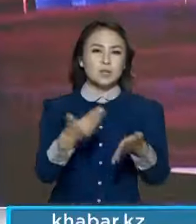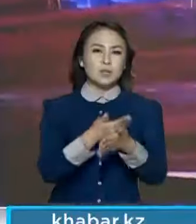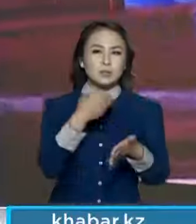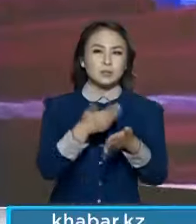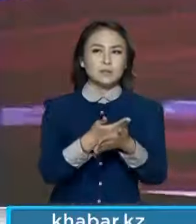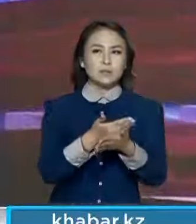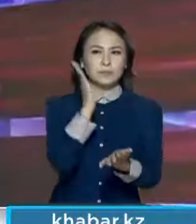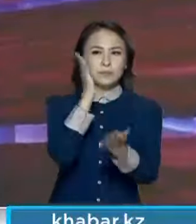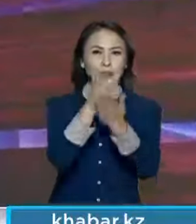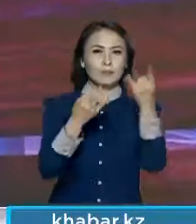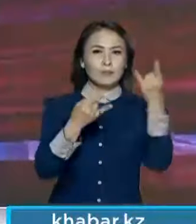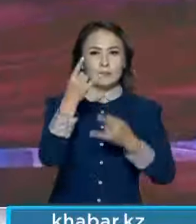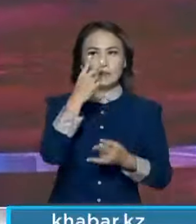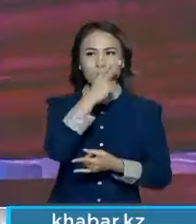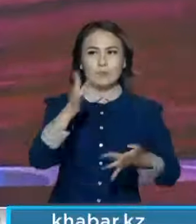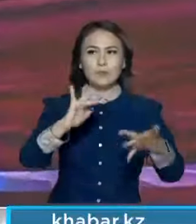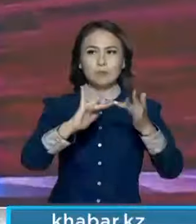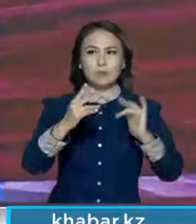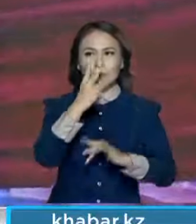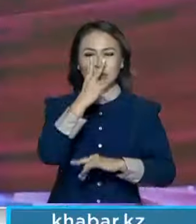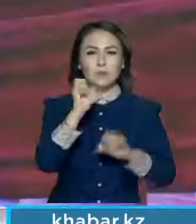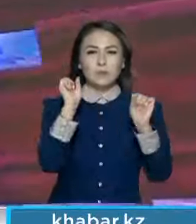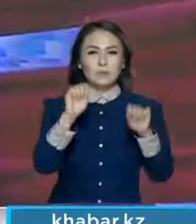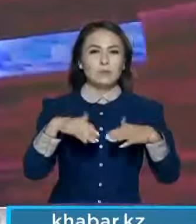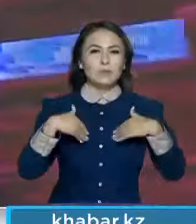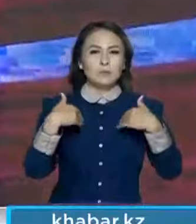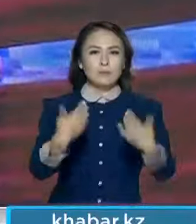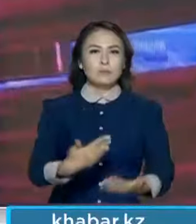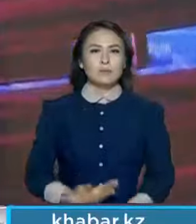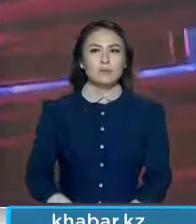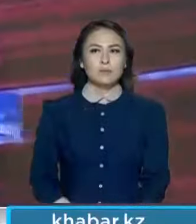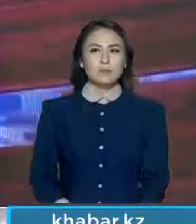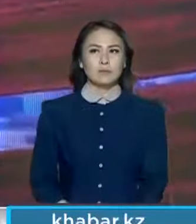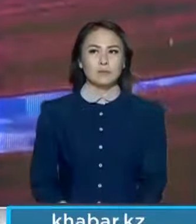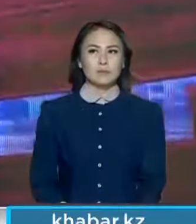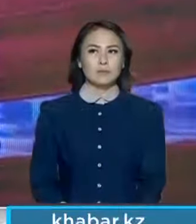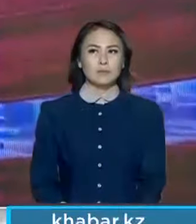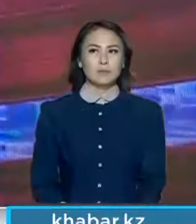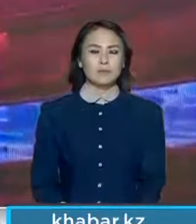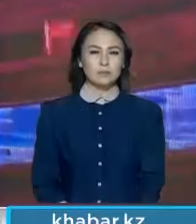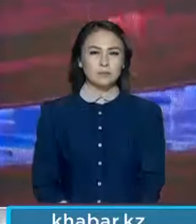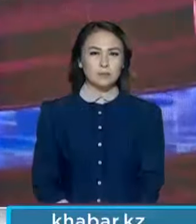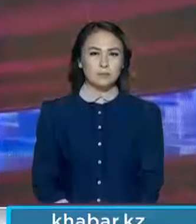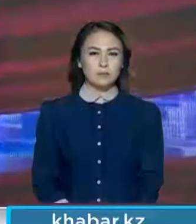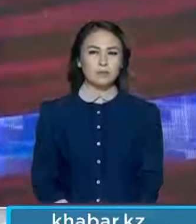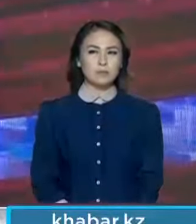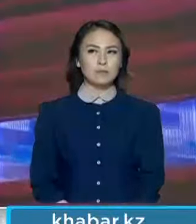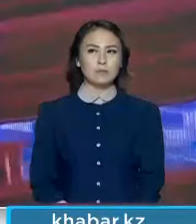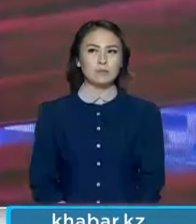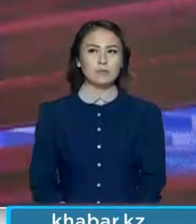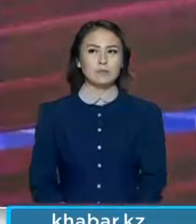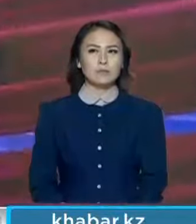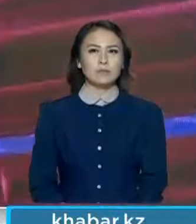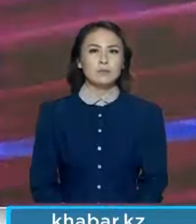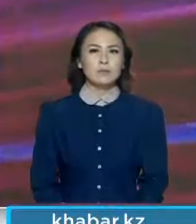жаңалықтарымызды тікелеферден және әлеметтік жерден қарап пікір қалдыра жүріңіздер. Телеграм арнамызға сілтеме экранда көрсетілген ал алдымен